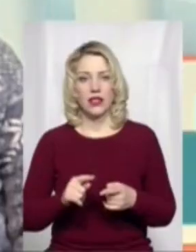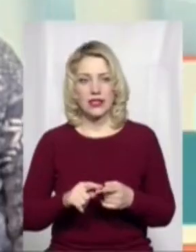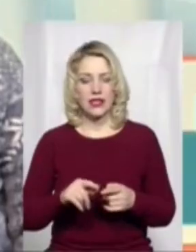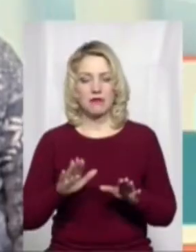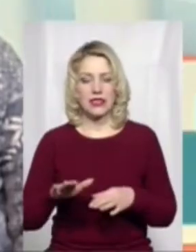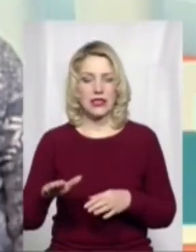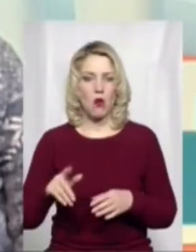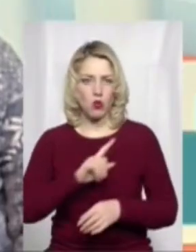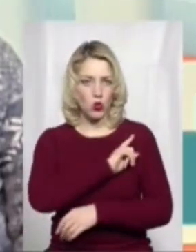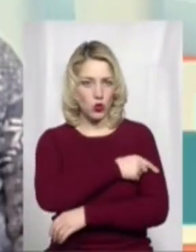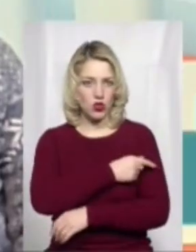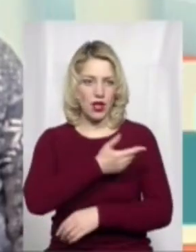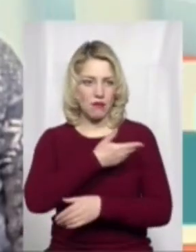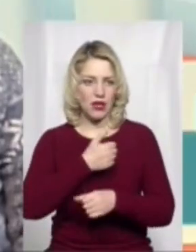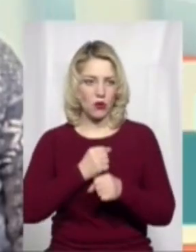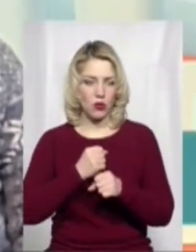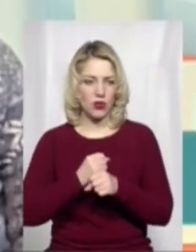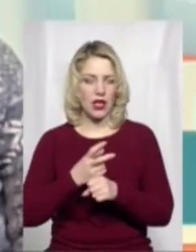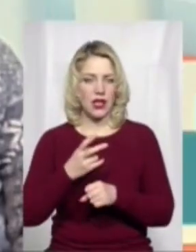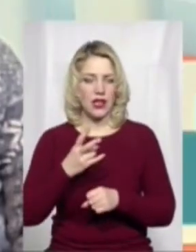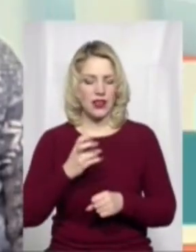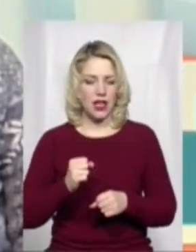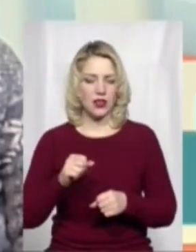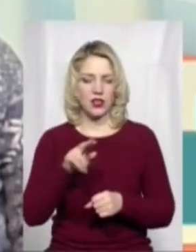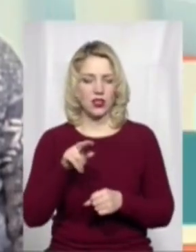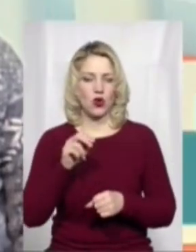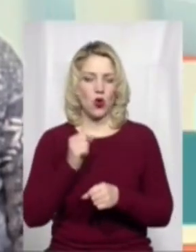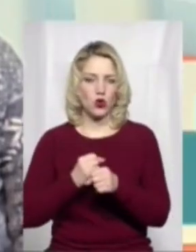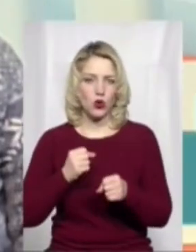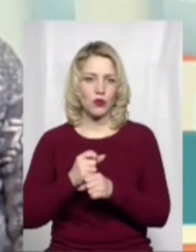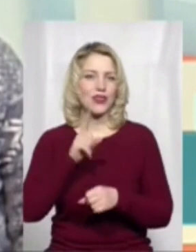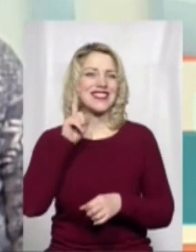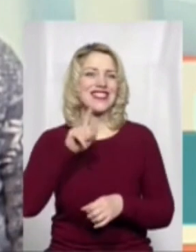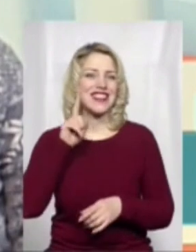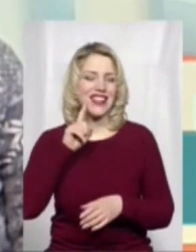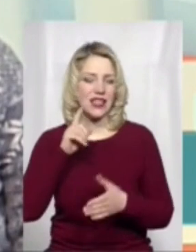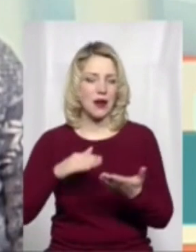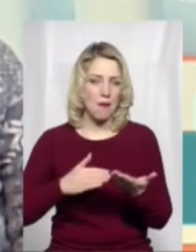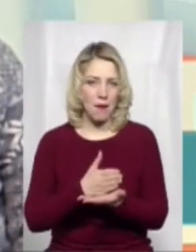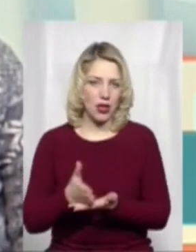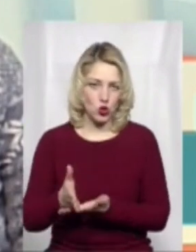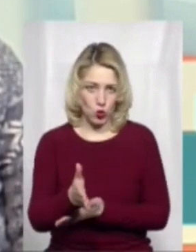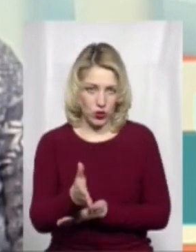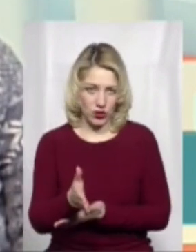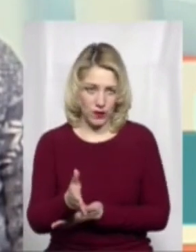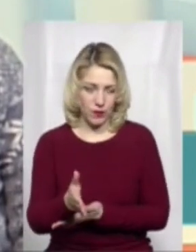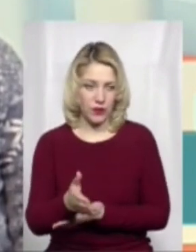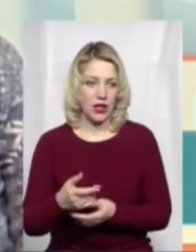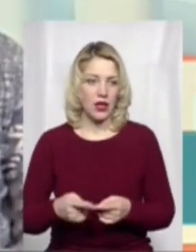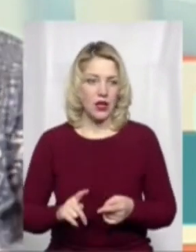Ми зараз працюємо над розробкою грінвейсів, зелених маршрутів, зелених таких кіл, тобто